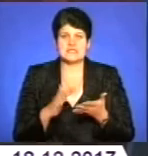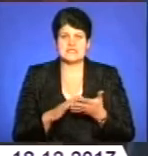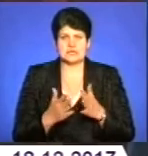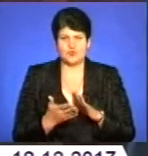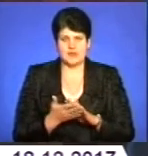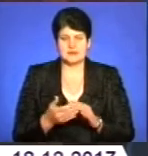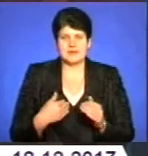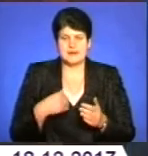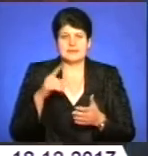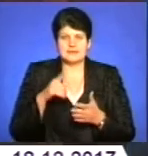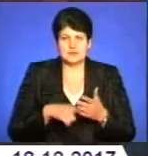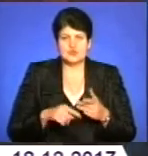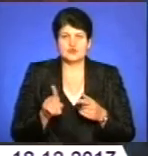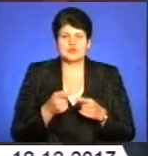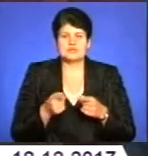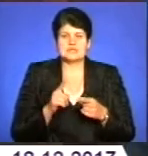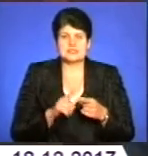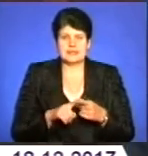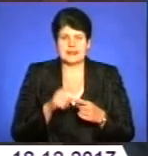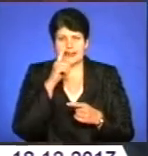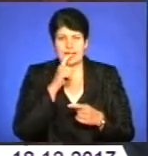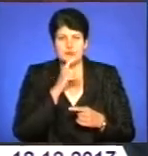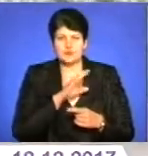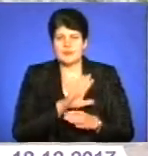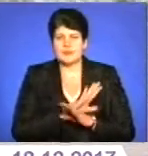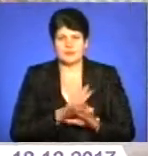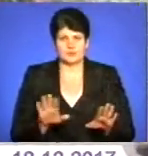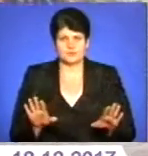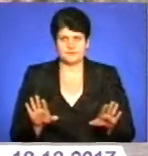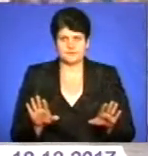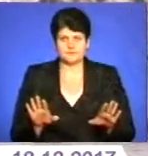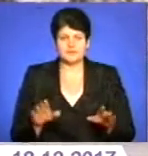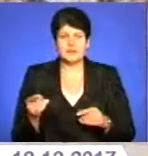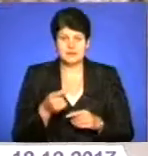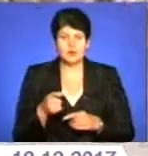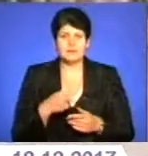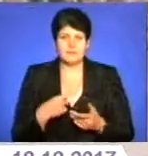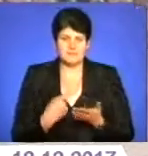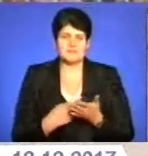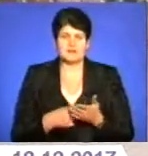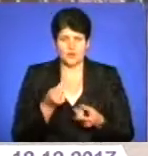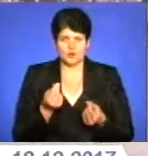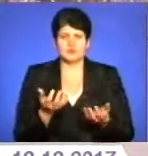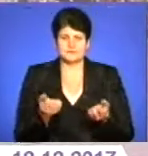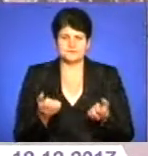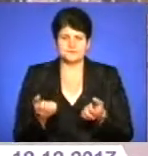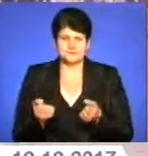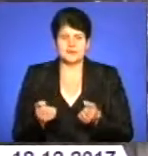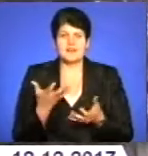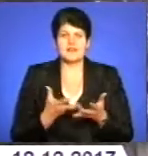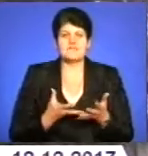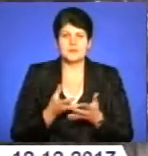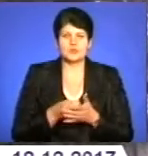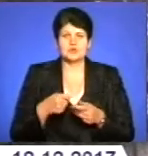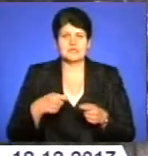Але я надіюся, що таких, скажімо, непорозумінь не буде. Тернополяни підтверджують, гроші таки надійшли, але кажуть, виплату